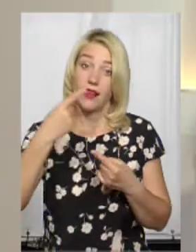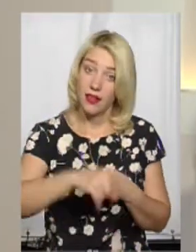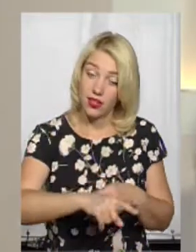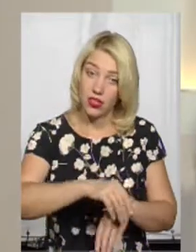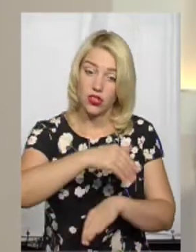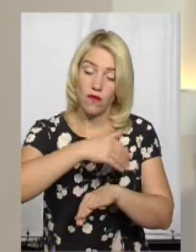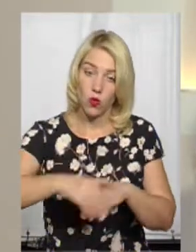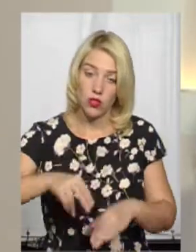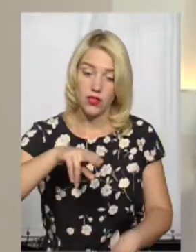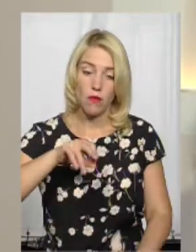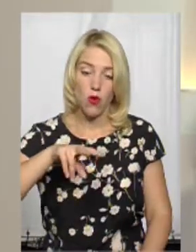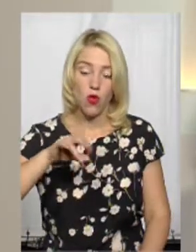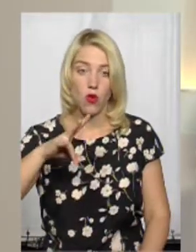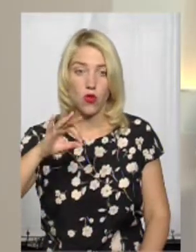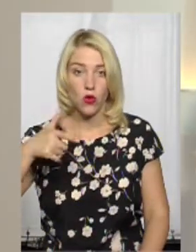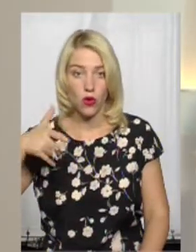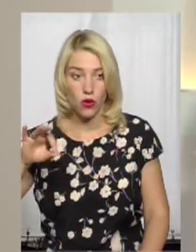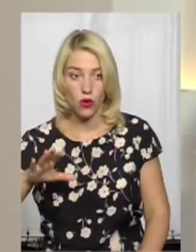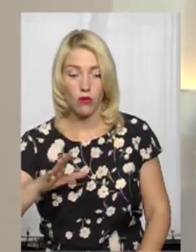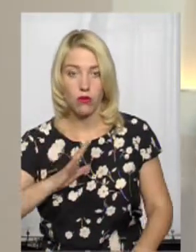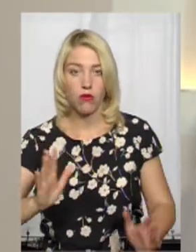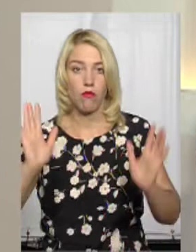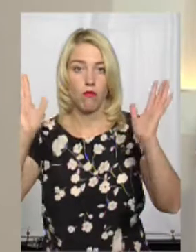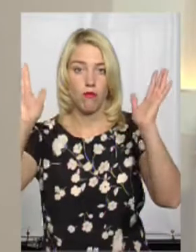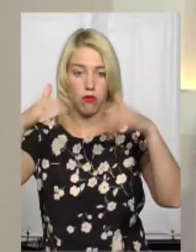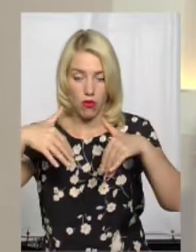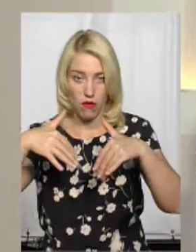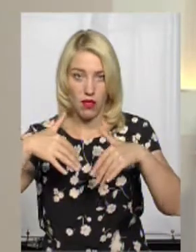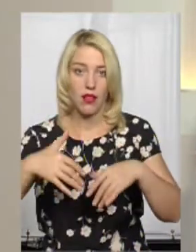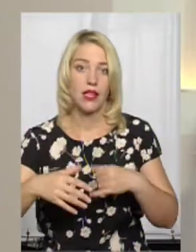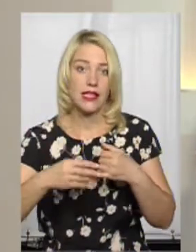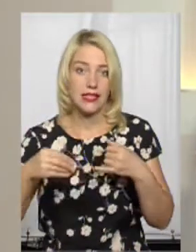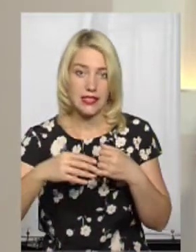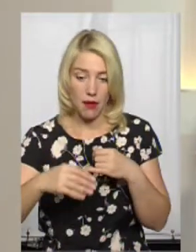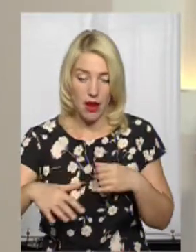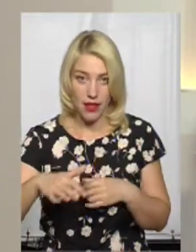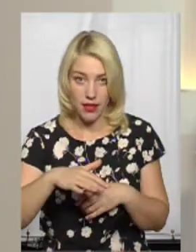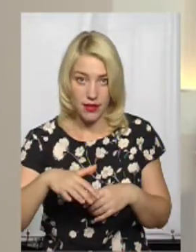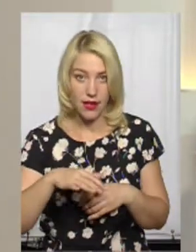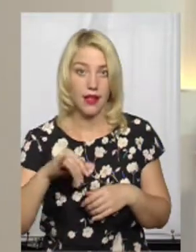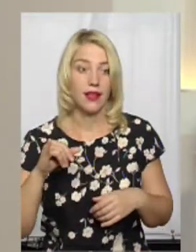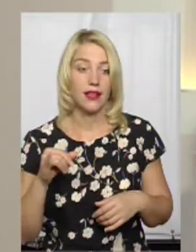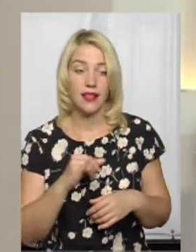вулиці Полонного стався провал землі. І